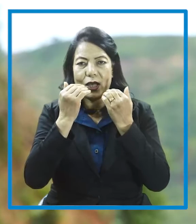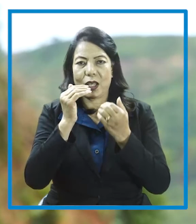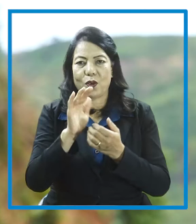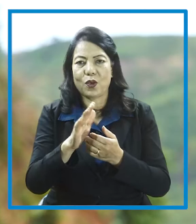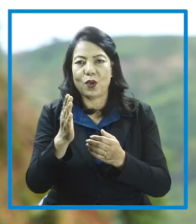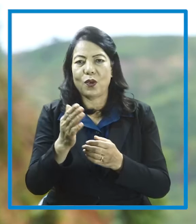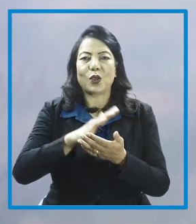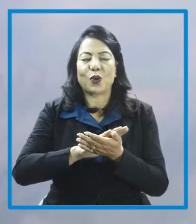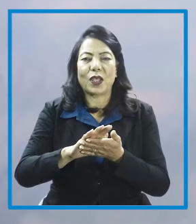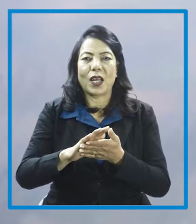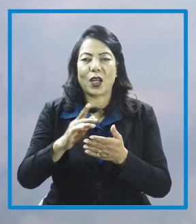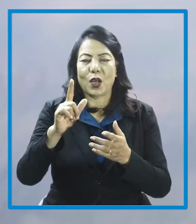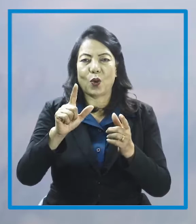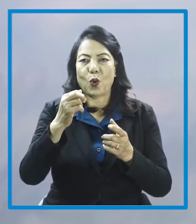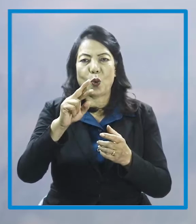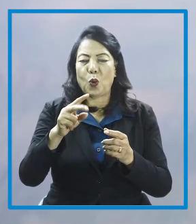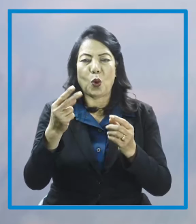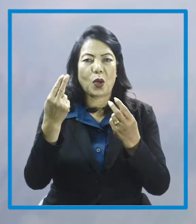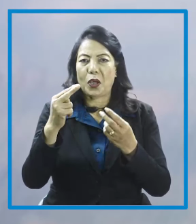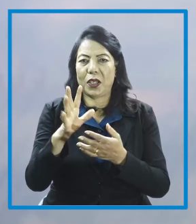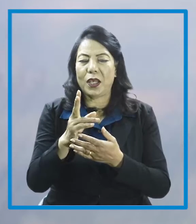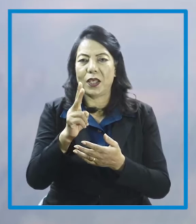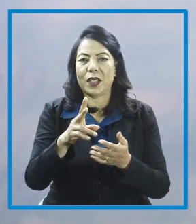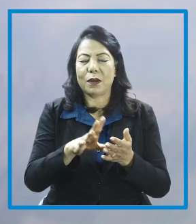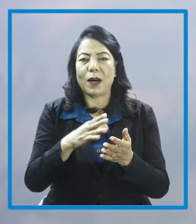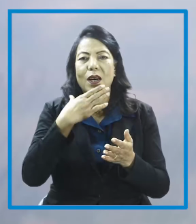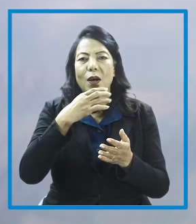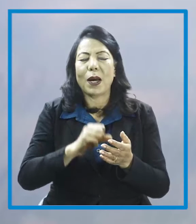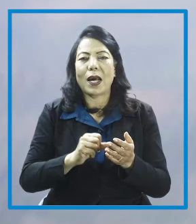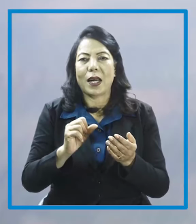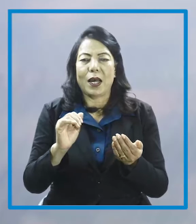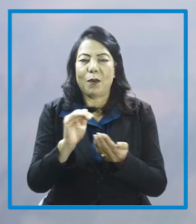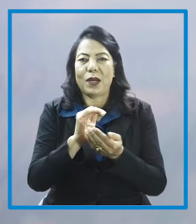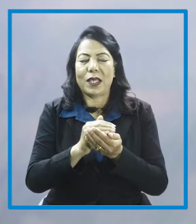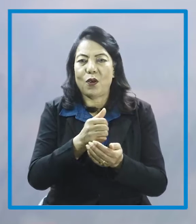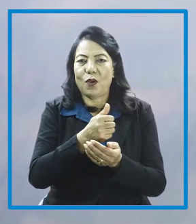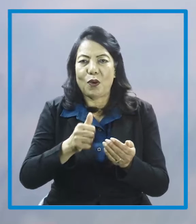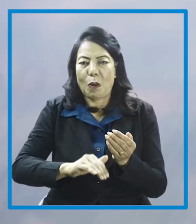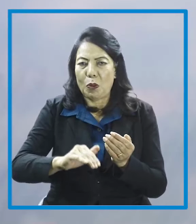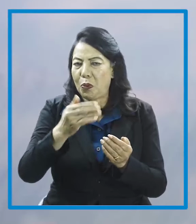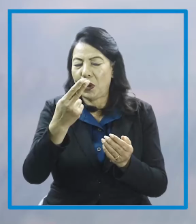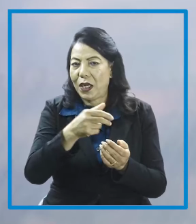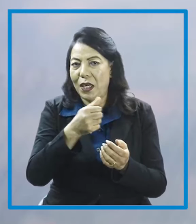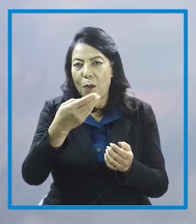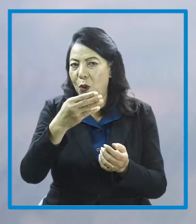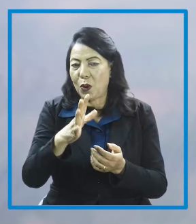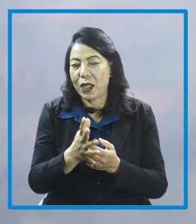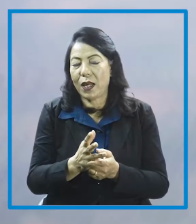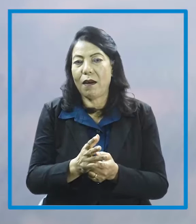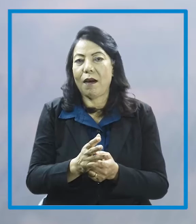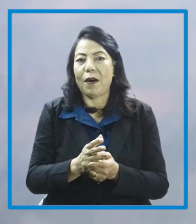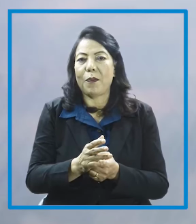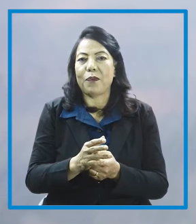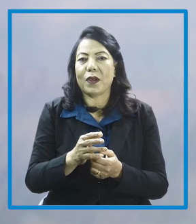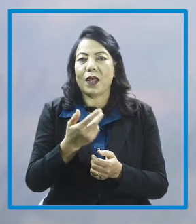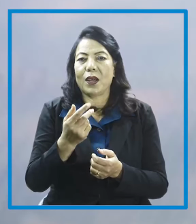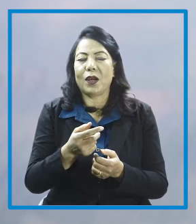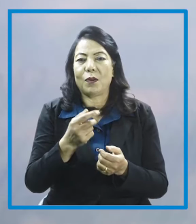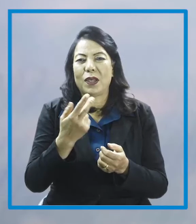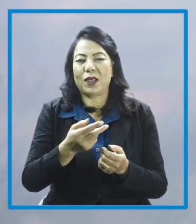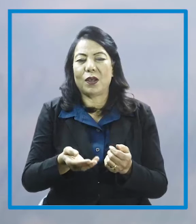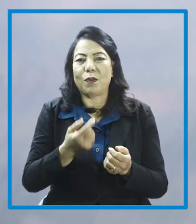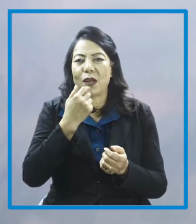धेरै कुराहरू सिकेका छौँ। पहिला राम्रो खोर थिएन, सुधारिएको खोर थिएन, त्यसबाट बाख्रा पाठाहरू राम्रोसँग फस्टाउने थिएनन्, राम्रो हुने थिएन,